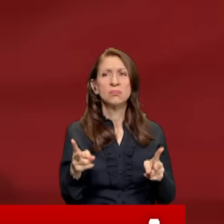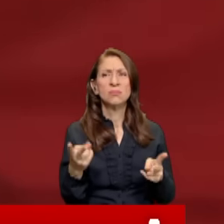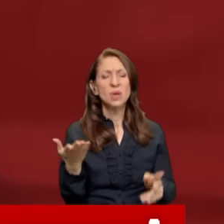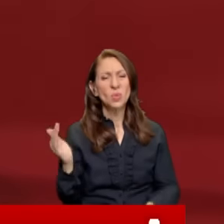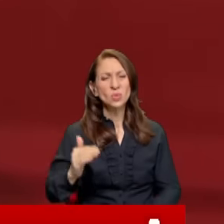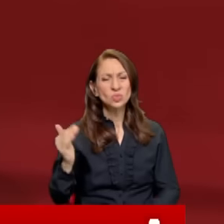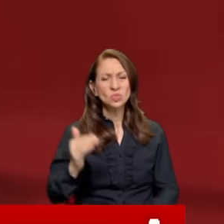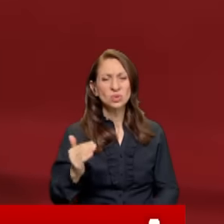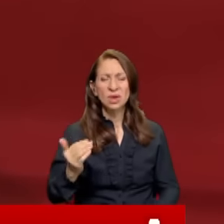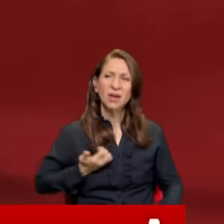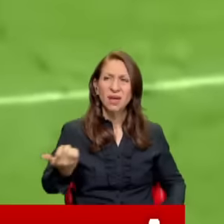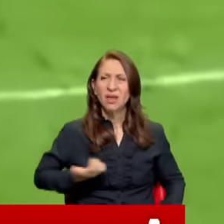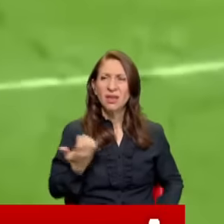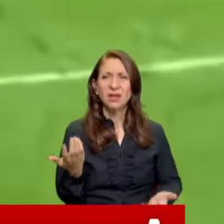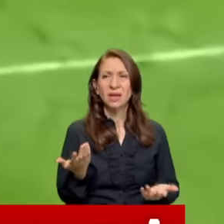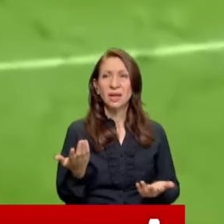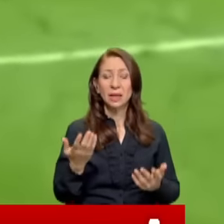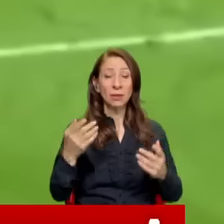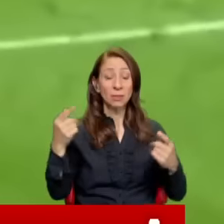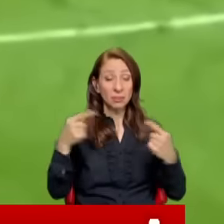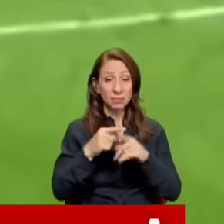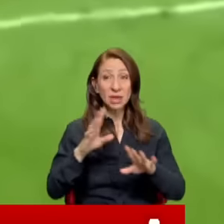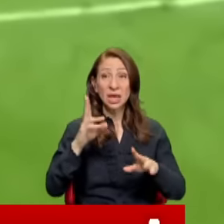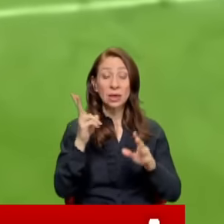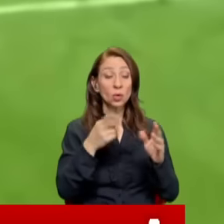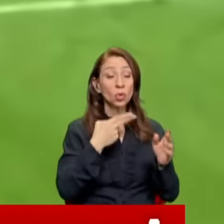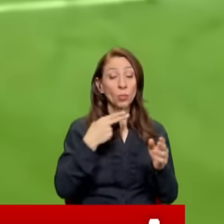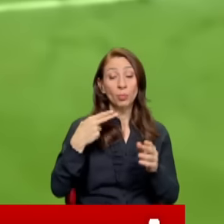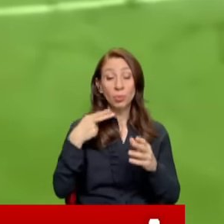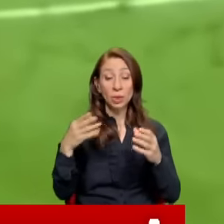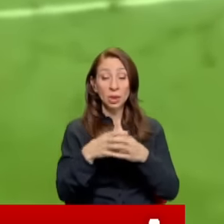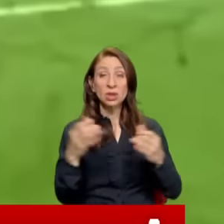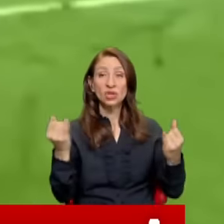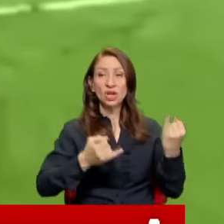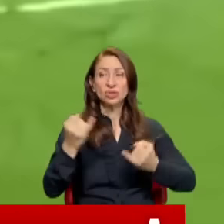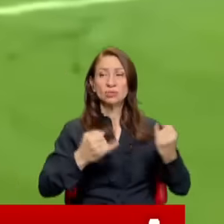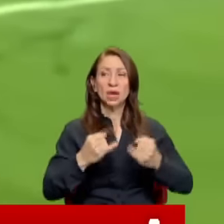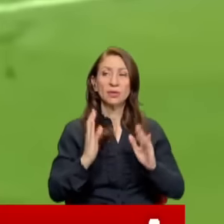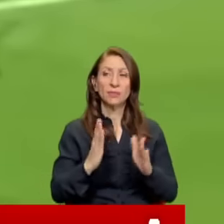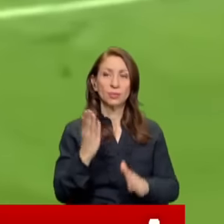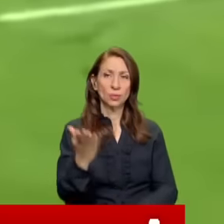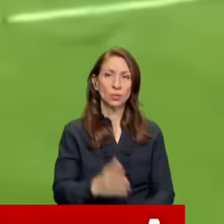ucuz Kab adaylık ya derbi bitti geride iki kulüp arasında kopan tartışma